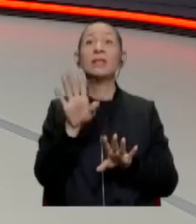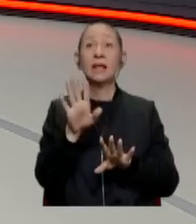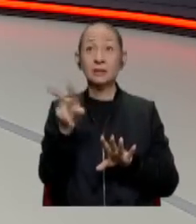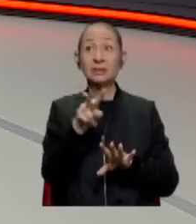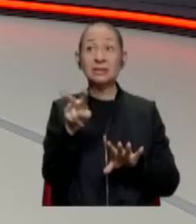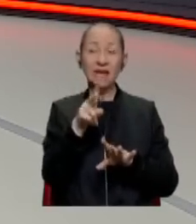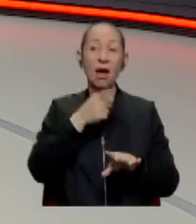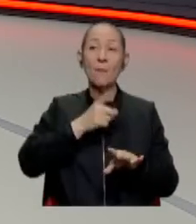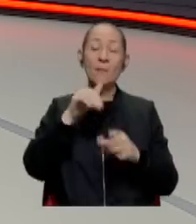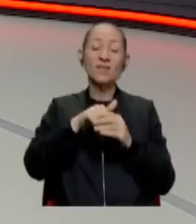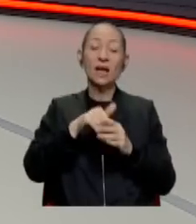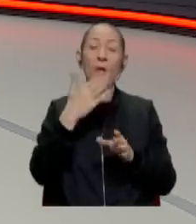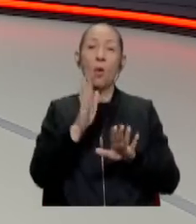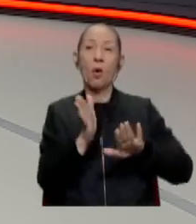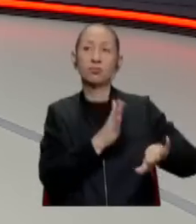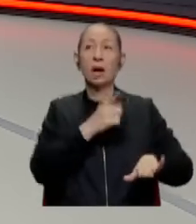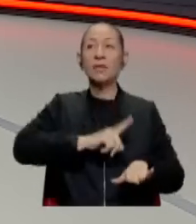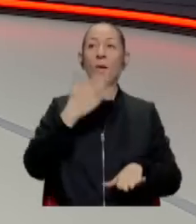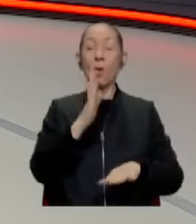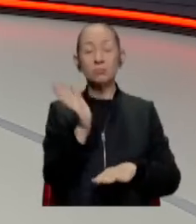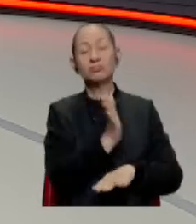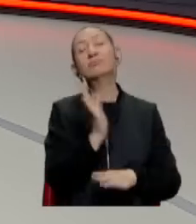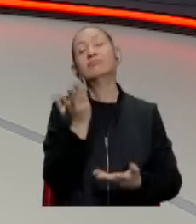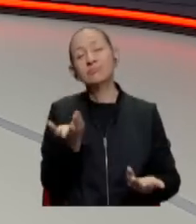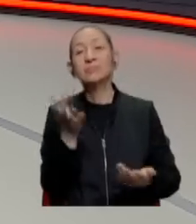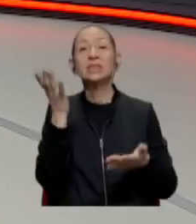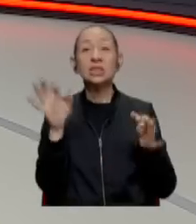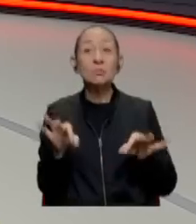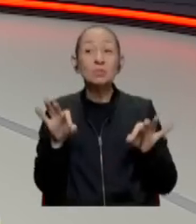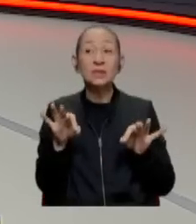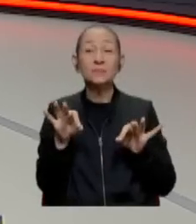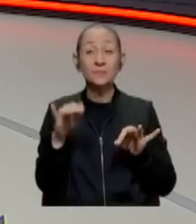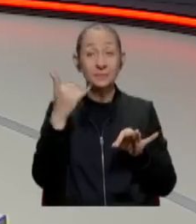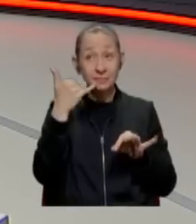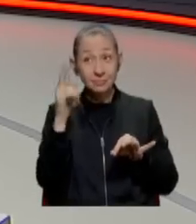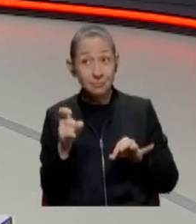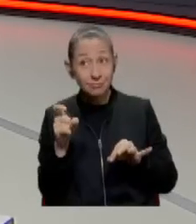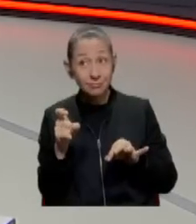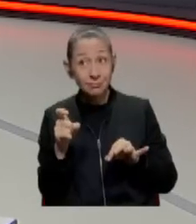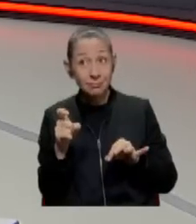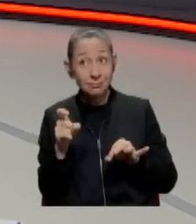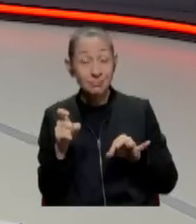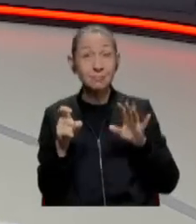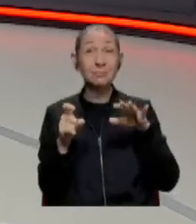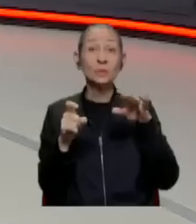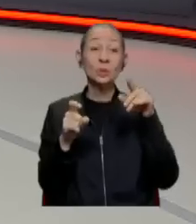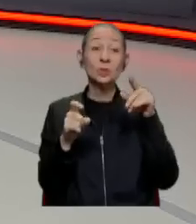değil O da değil Dolayısıyla şimdi telefon mu bu